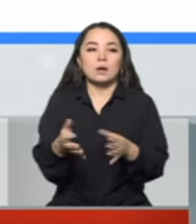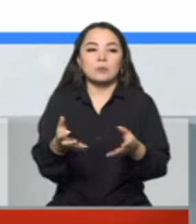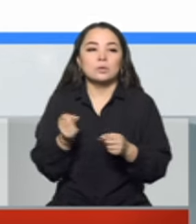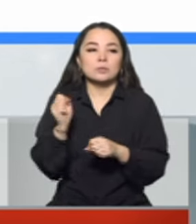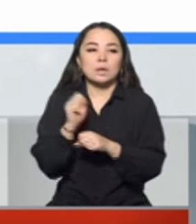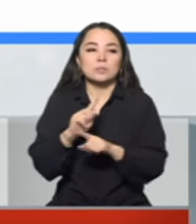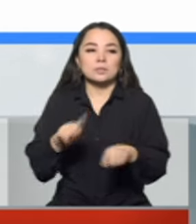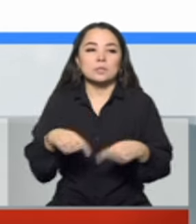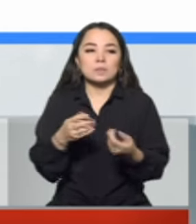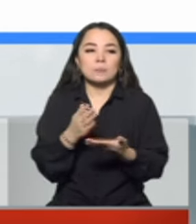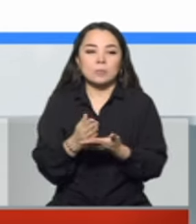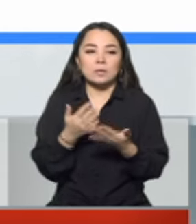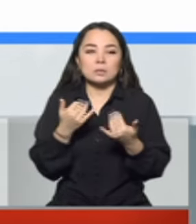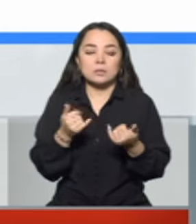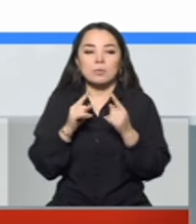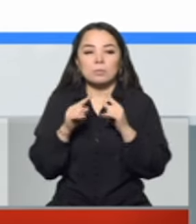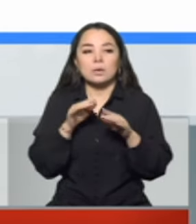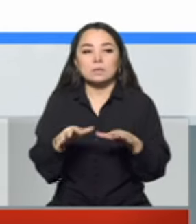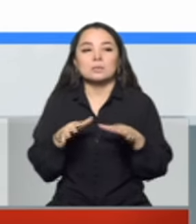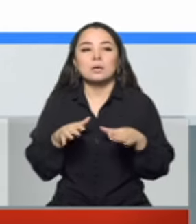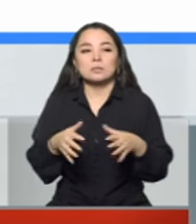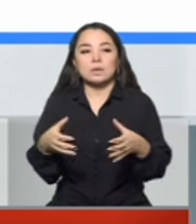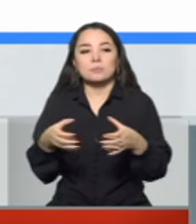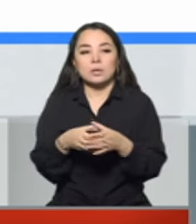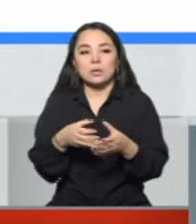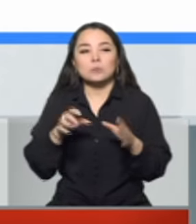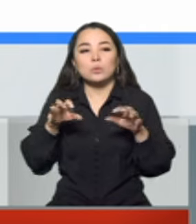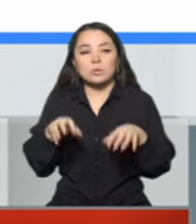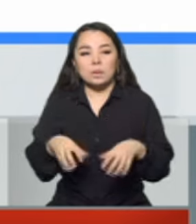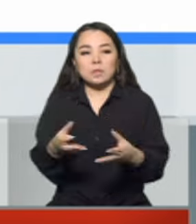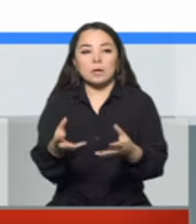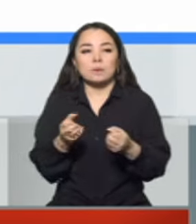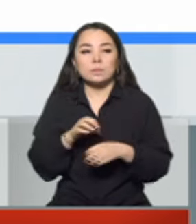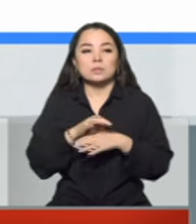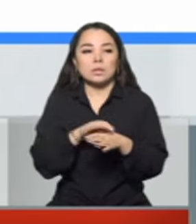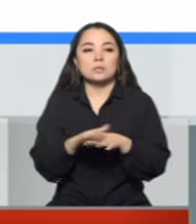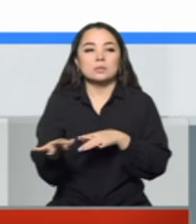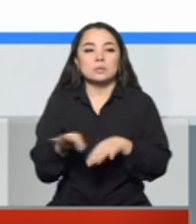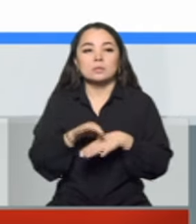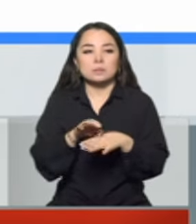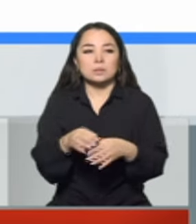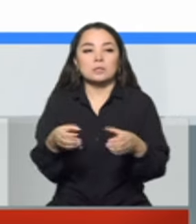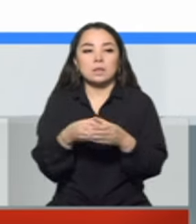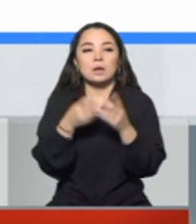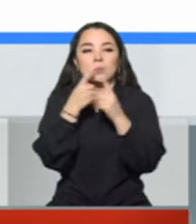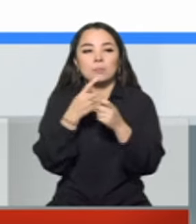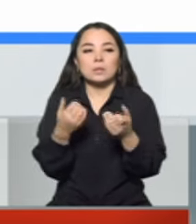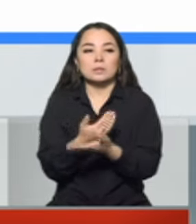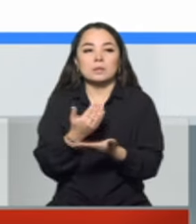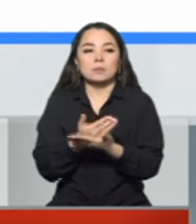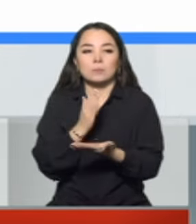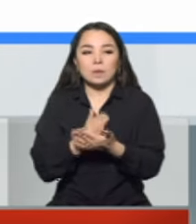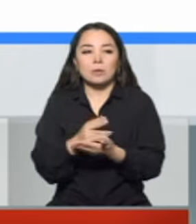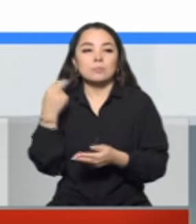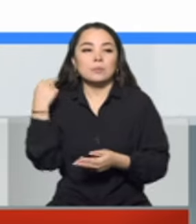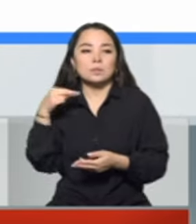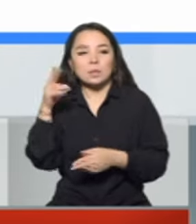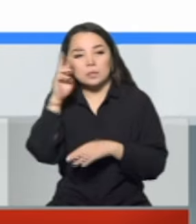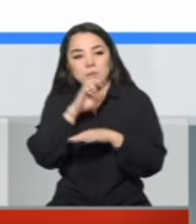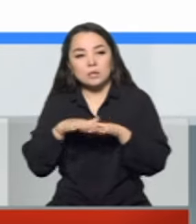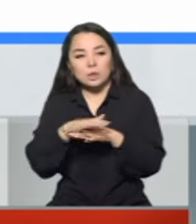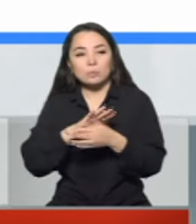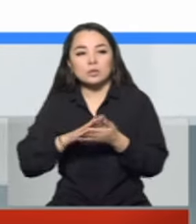тапсырды. Парламент палаталарының төрағалары қабылданып жатқан іс-қимыл туралы хабардар етілді. Президент